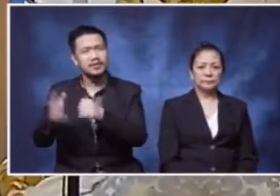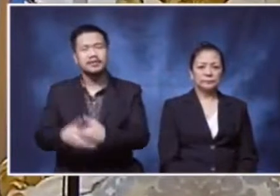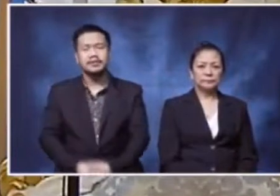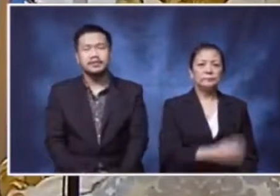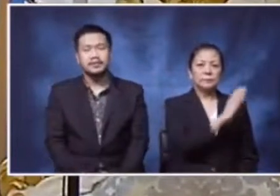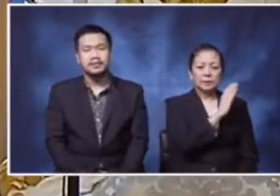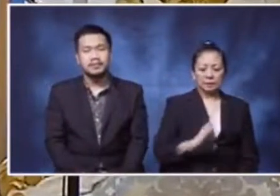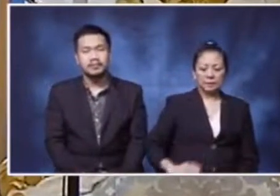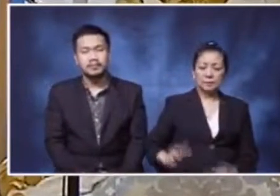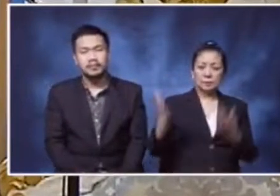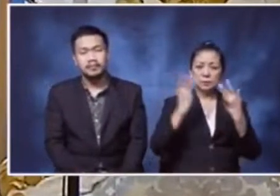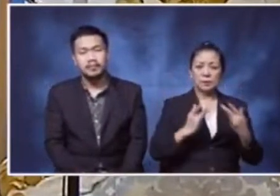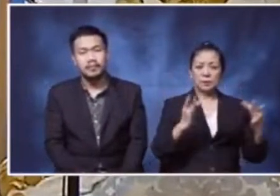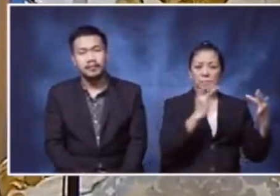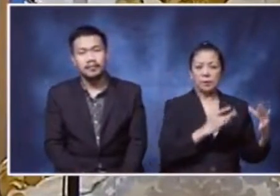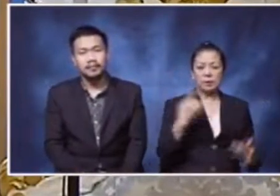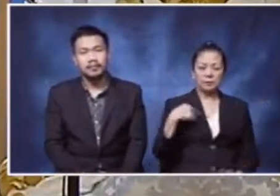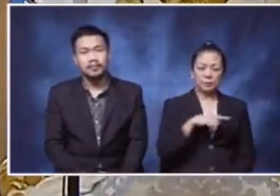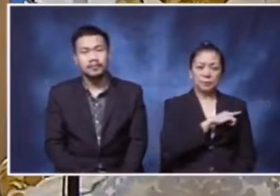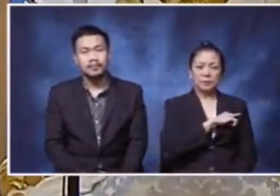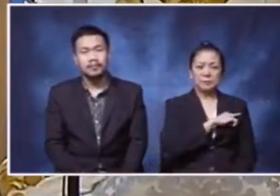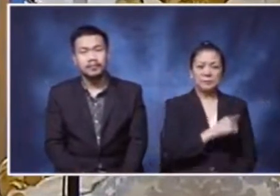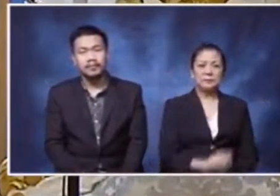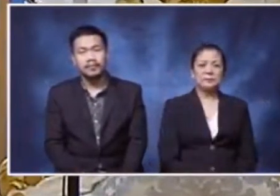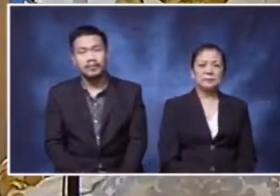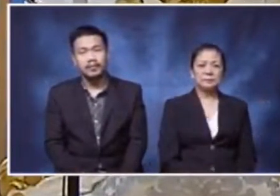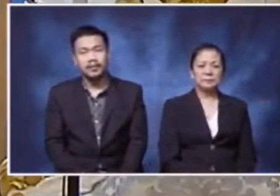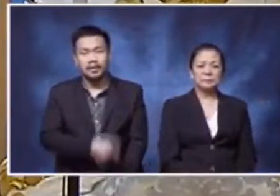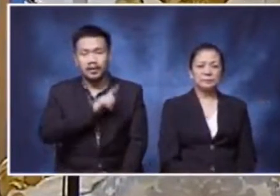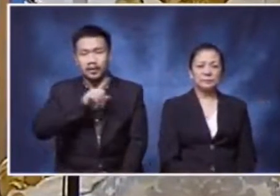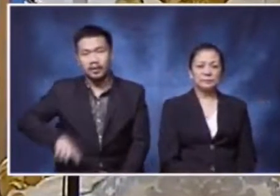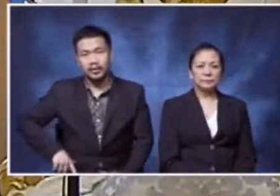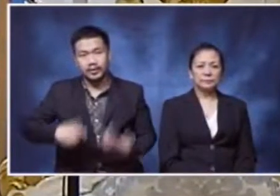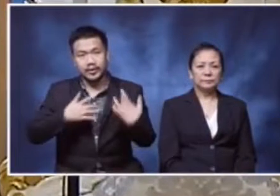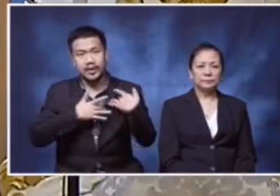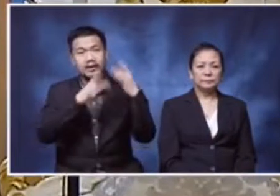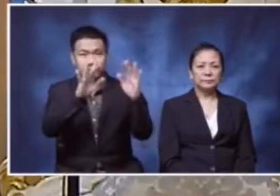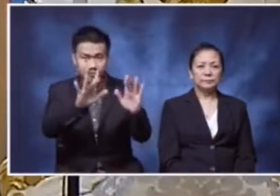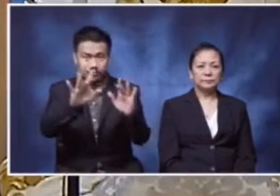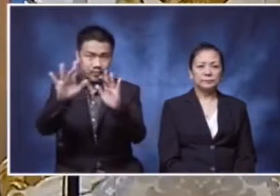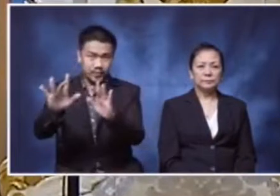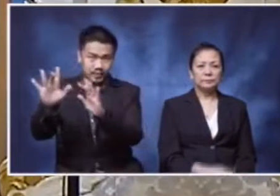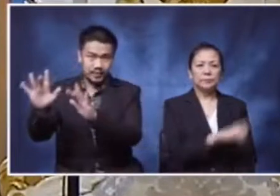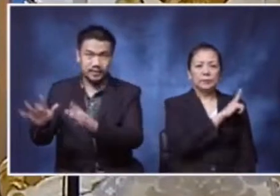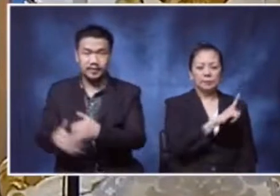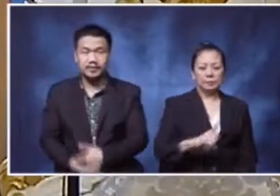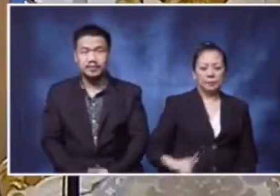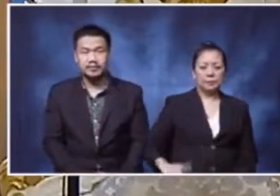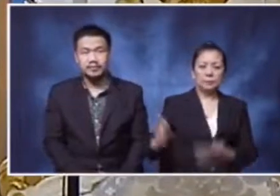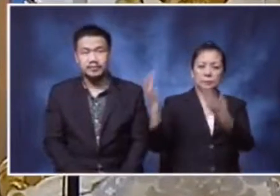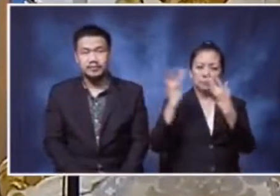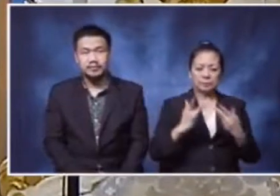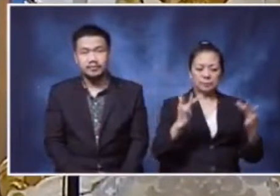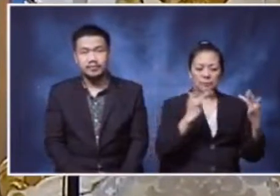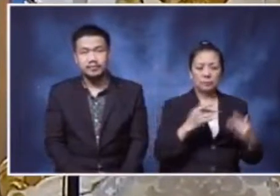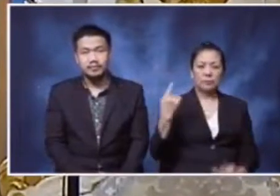Kristo, kaawaan mo kami. Panginoon, kaawaan mo kami. Panginoon, kaawaan mo kami.